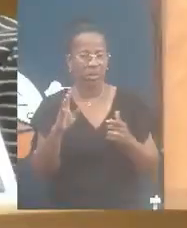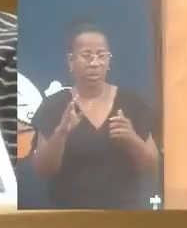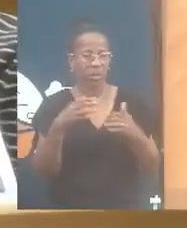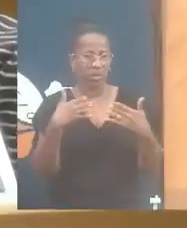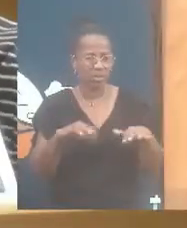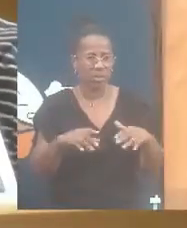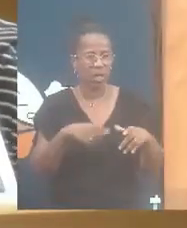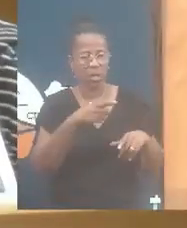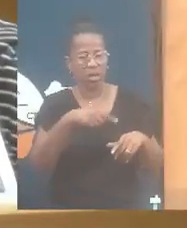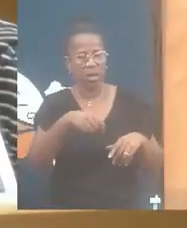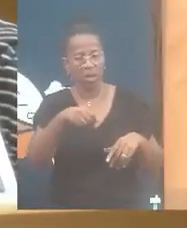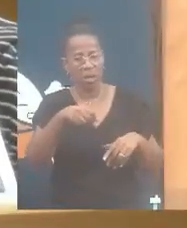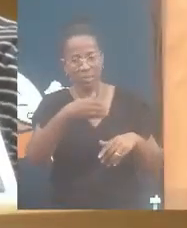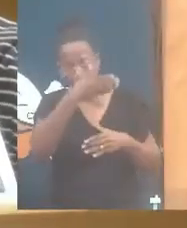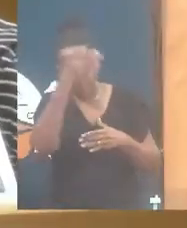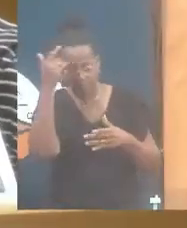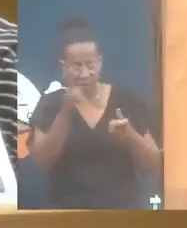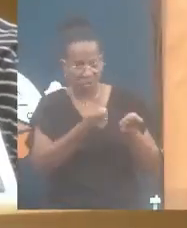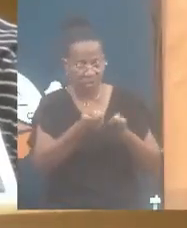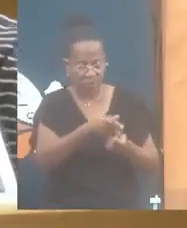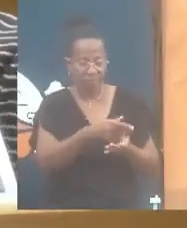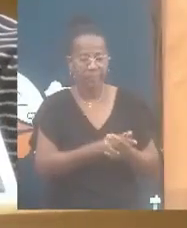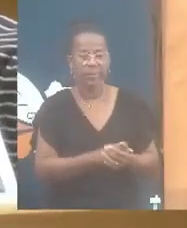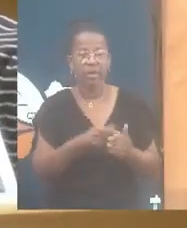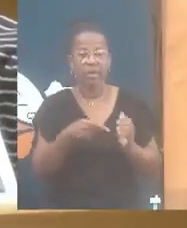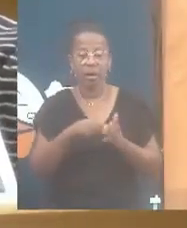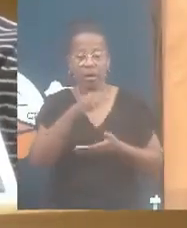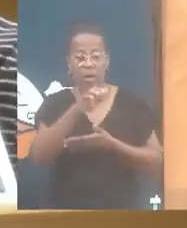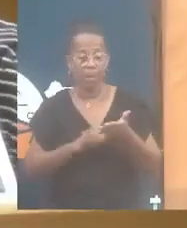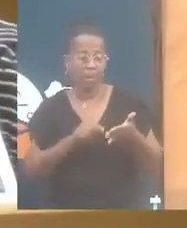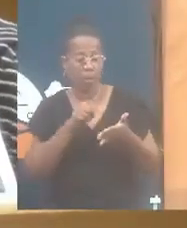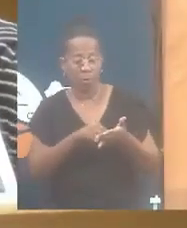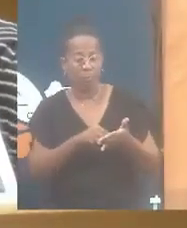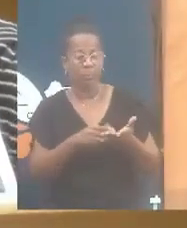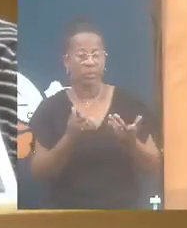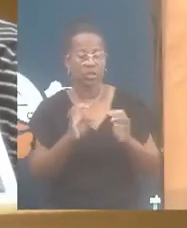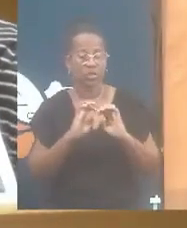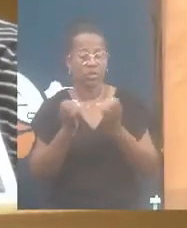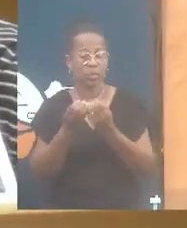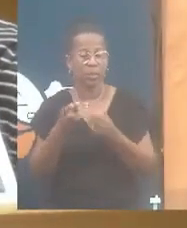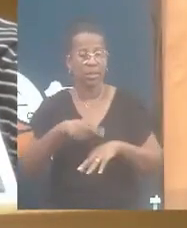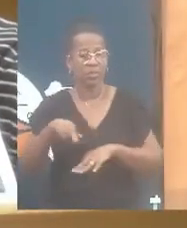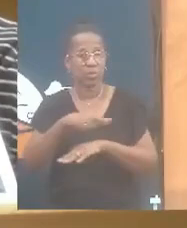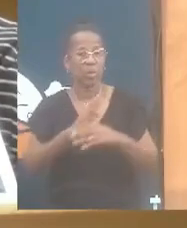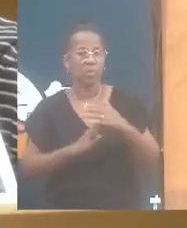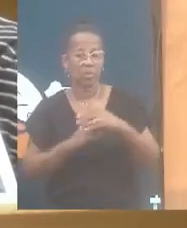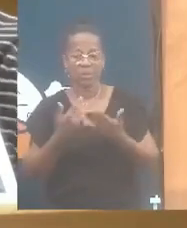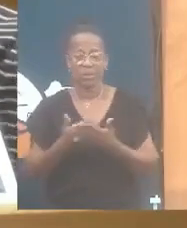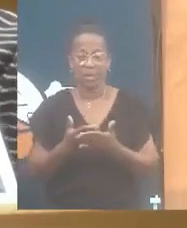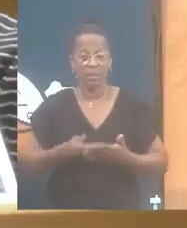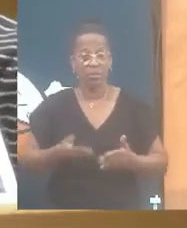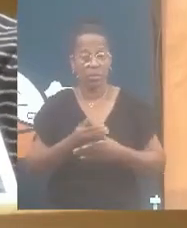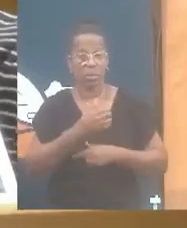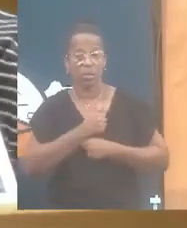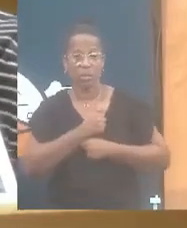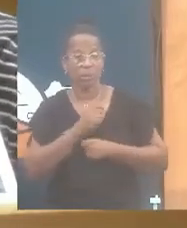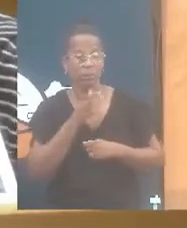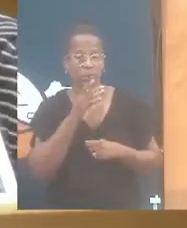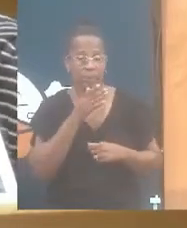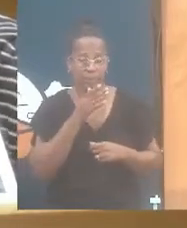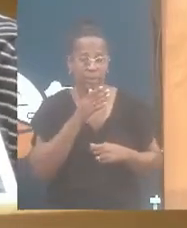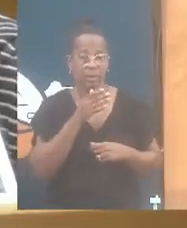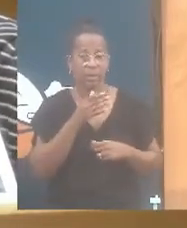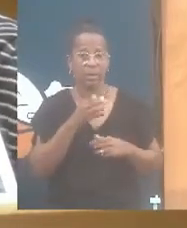le détail le rapport de la Chambre régionale des comptes, c'est inacceptable. J'espère qu'il ne faut plus que ça se